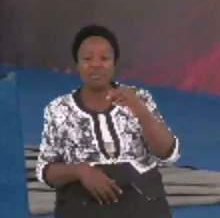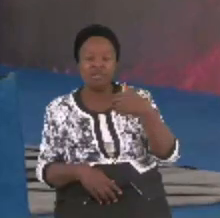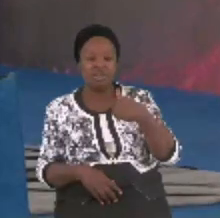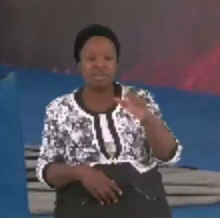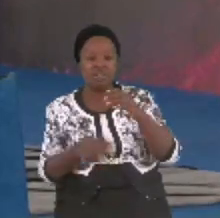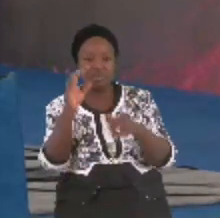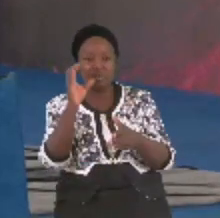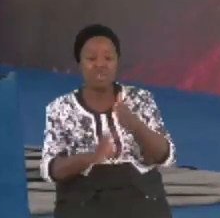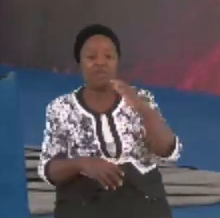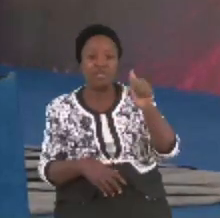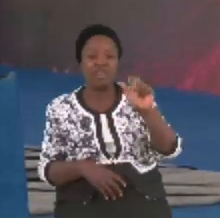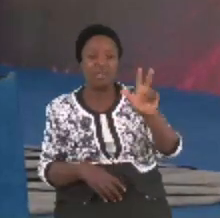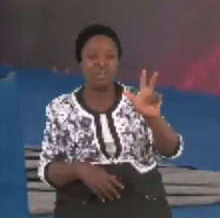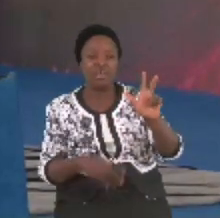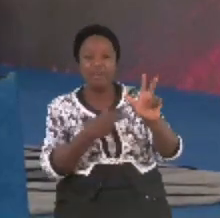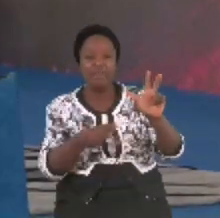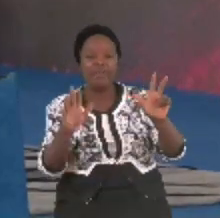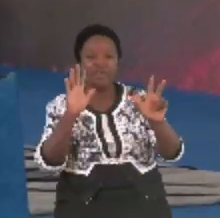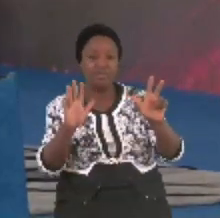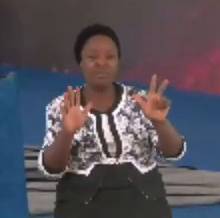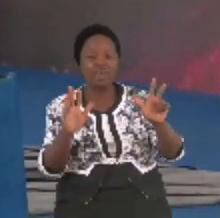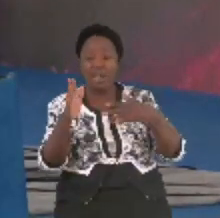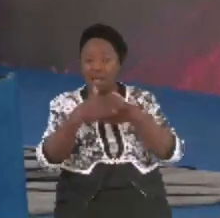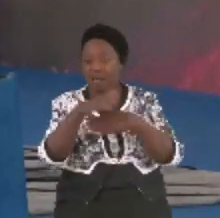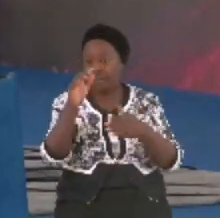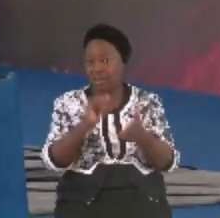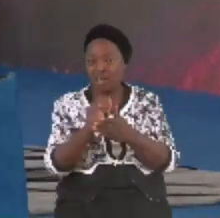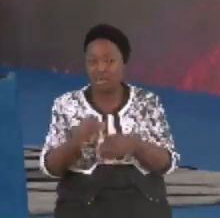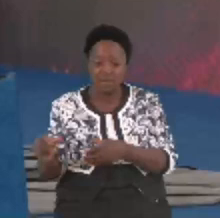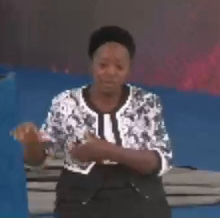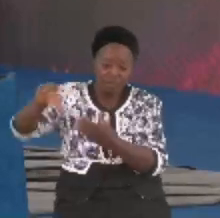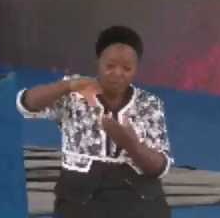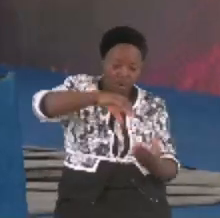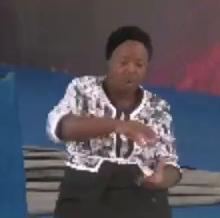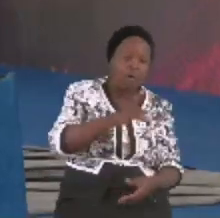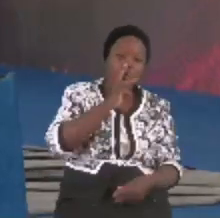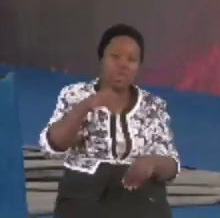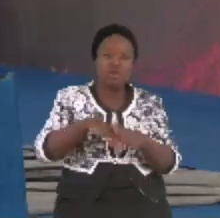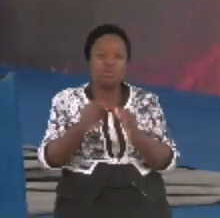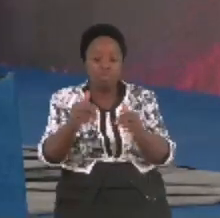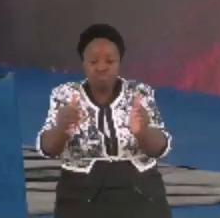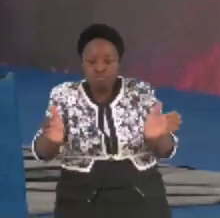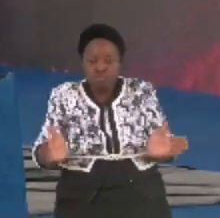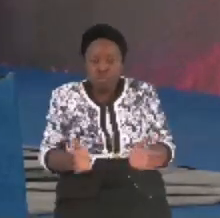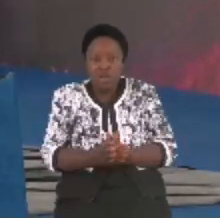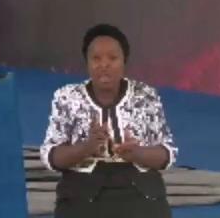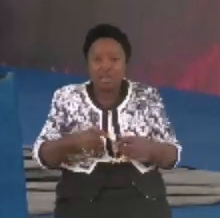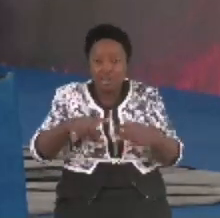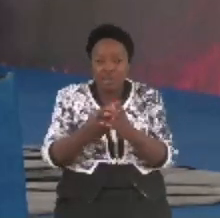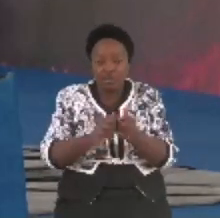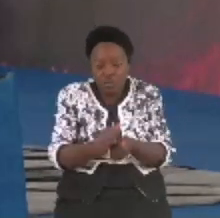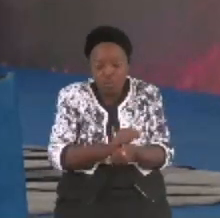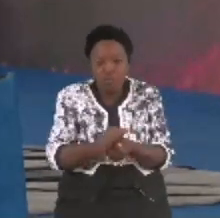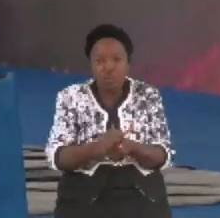Ensuite, il versa de l'eau dans un bassin et il se mit à laver les pieds